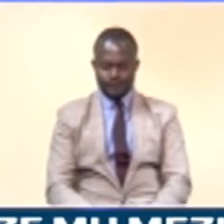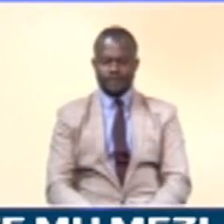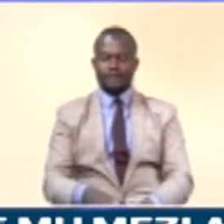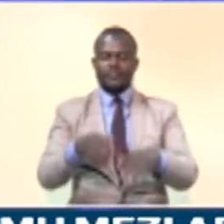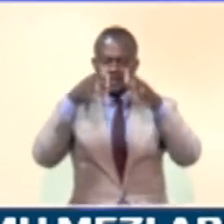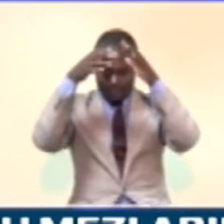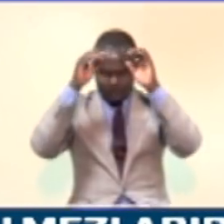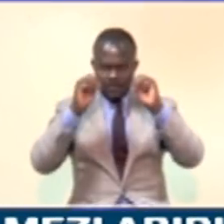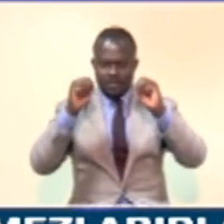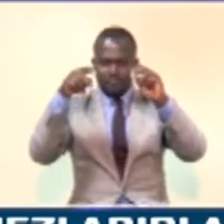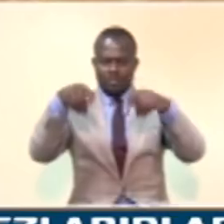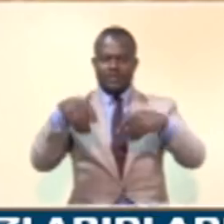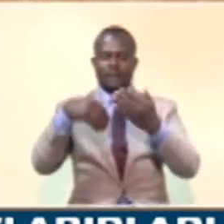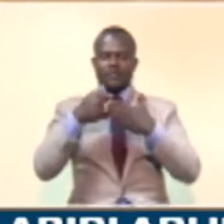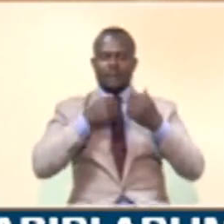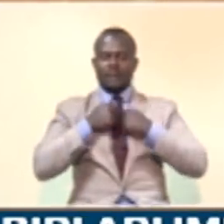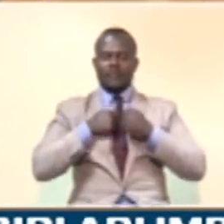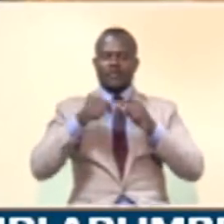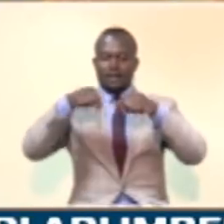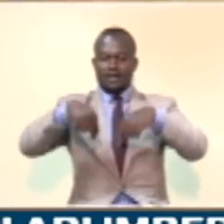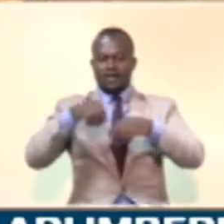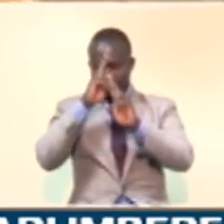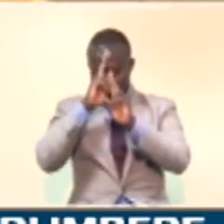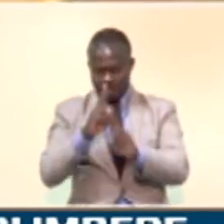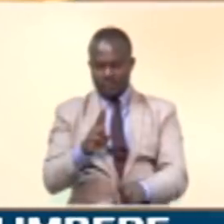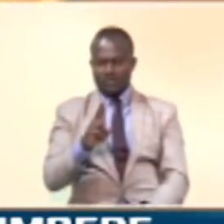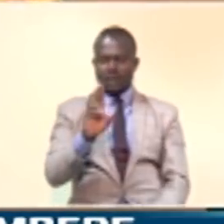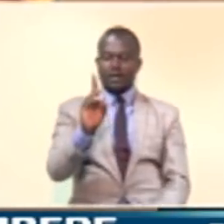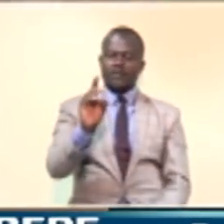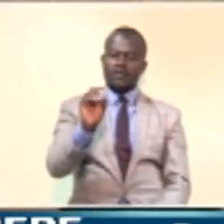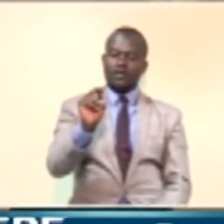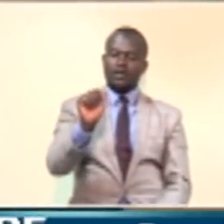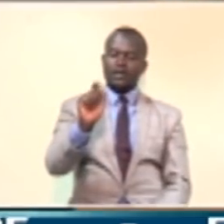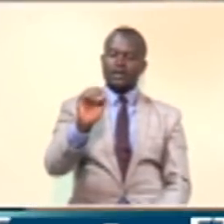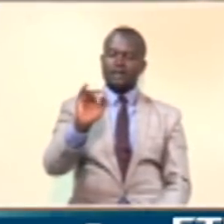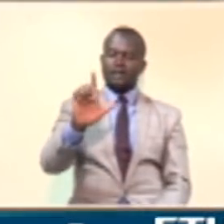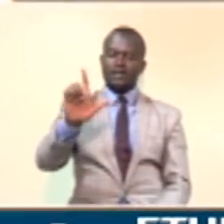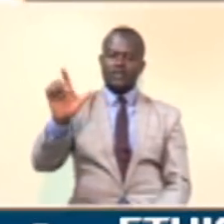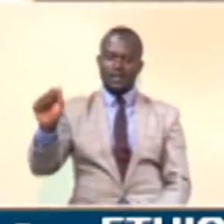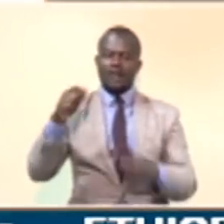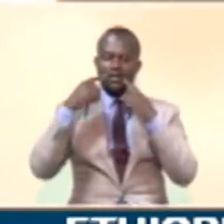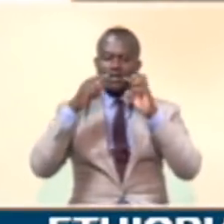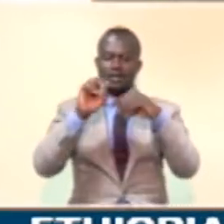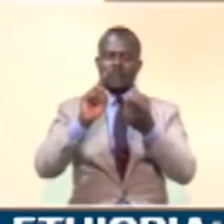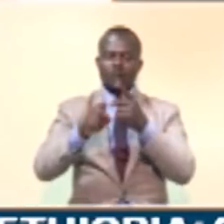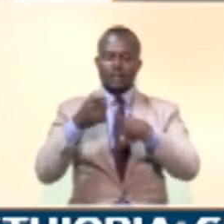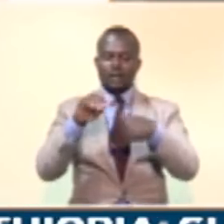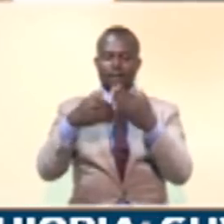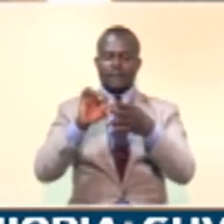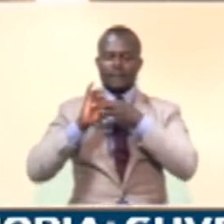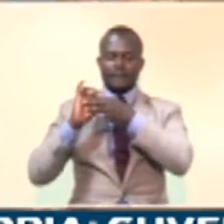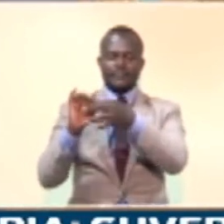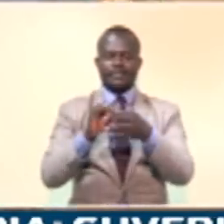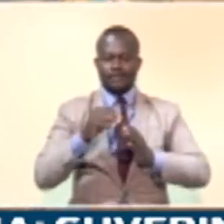naho Perezida w'Inteko Ishinga Amategeko umutwe w'abadepite Honorable Donatire Mukabarisa avuga ko ubushuti n'ubufatanye ariyo